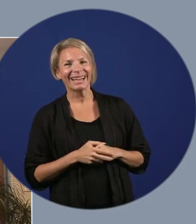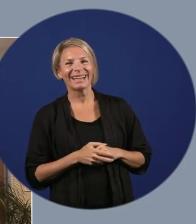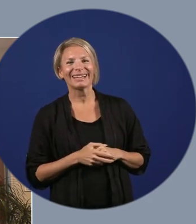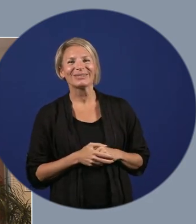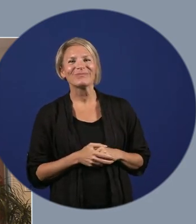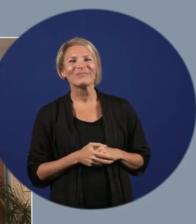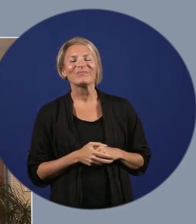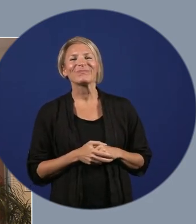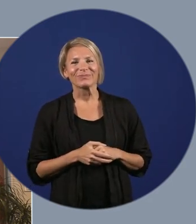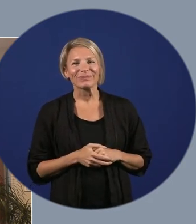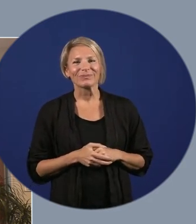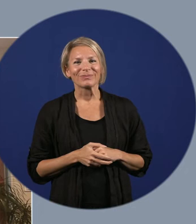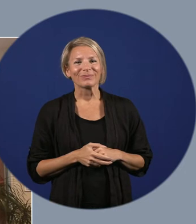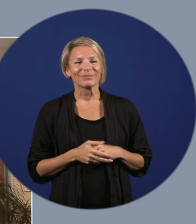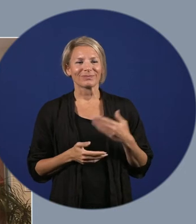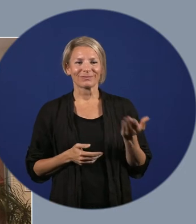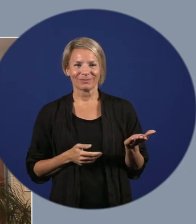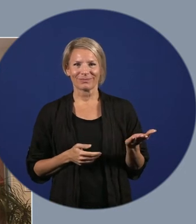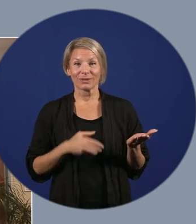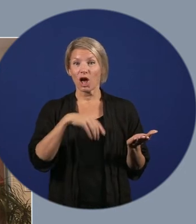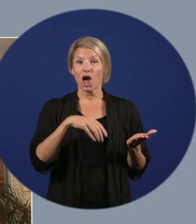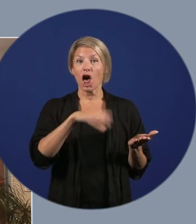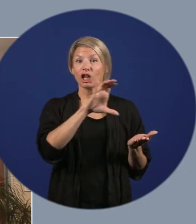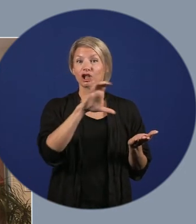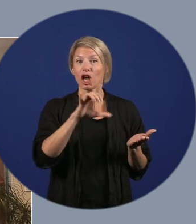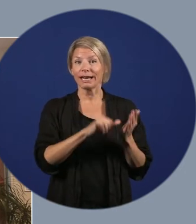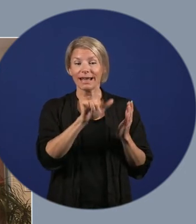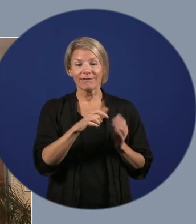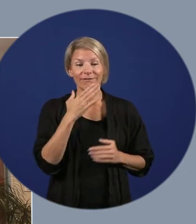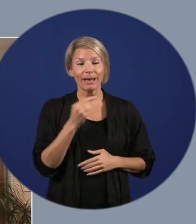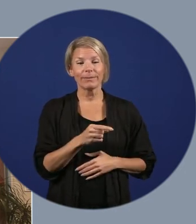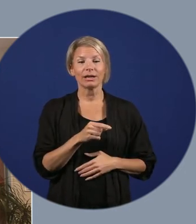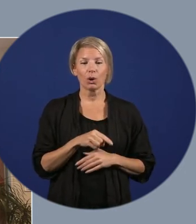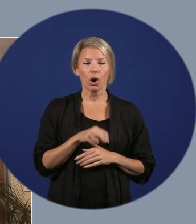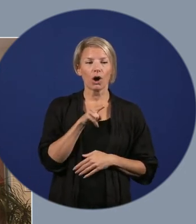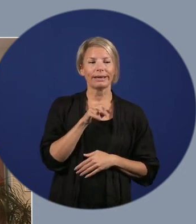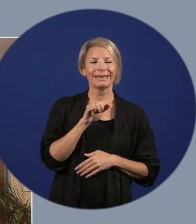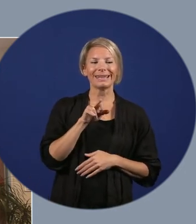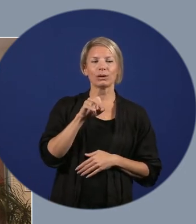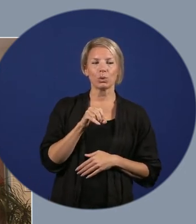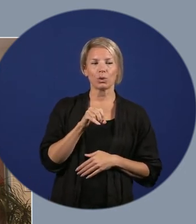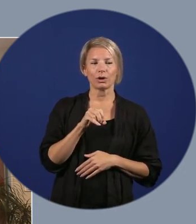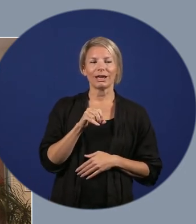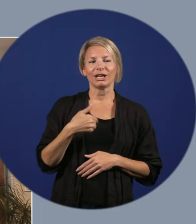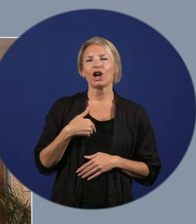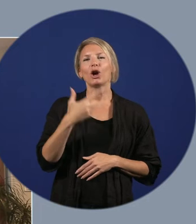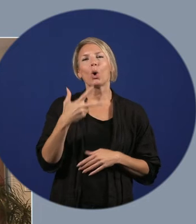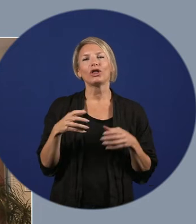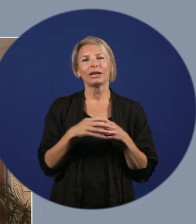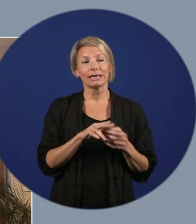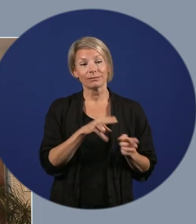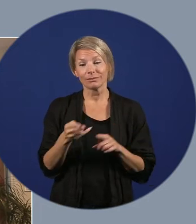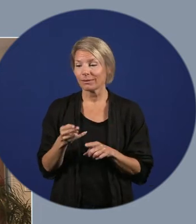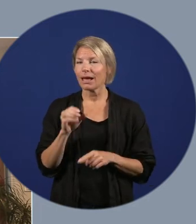Och här har vi en högstadieelev. Vem är du? Ja, jag heter Niro och jag går i åttan. Och vem har vi